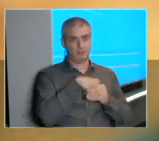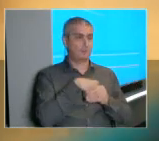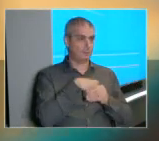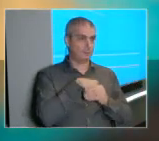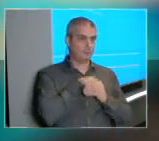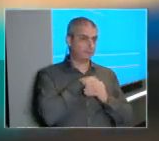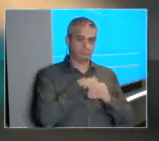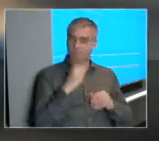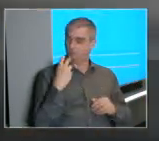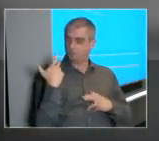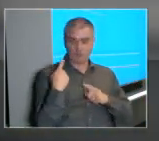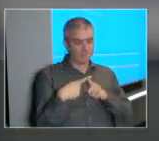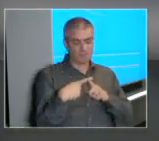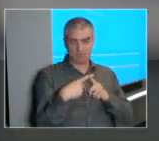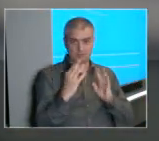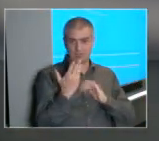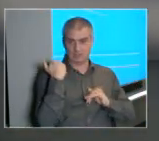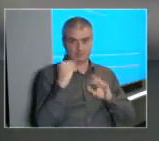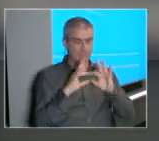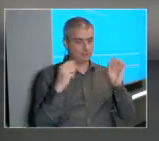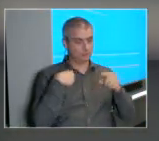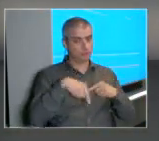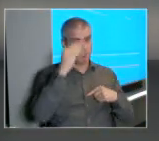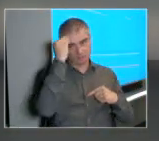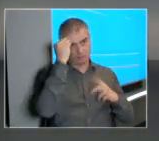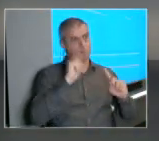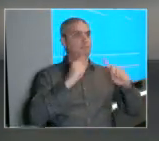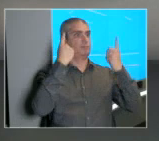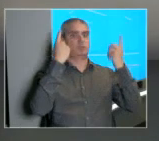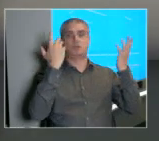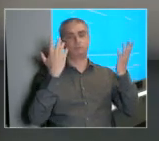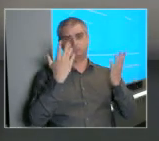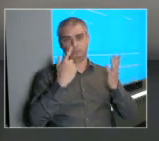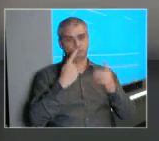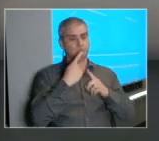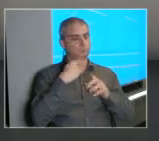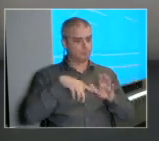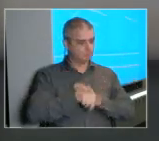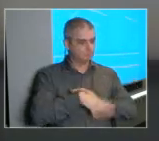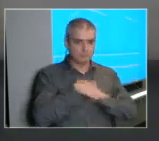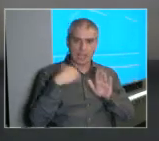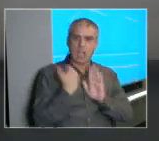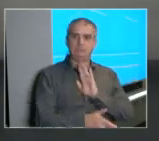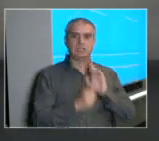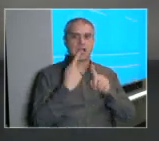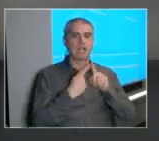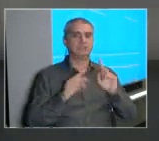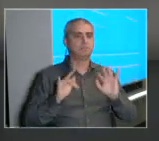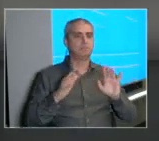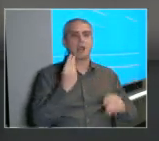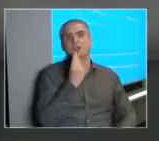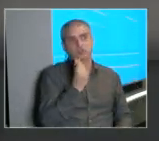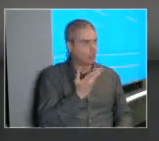לי שבועיים וחצי לפני תחילת שנת הלימודים, פתאום התגלה בור של 500 מיליארד שקל